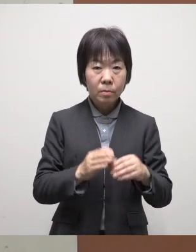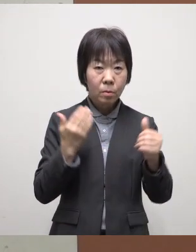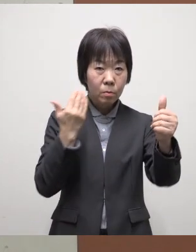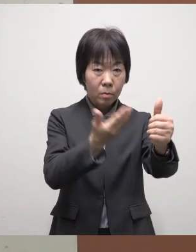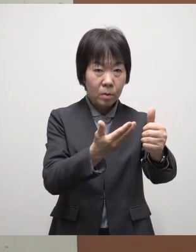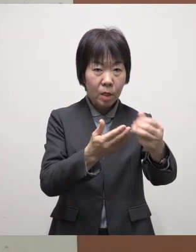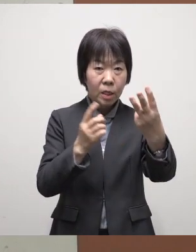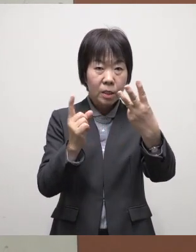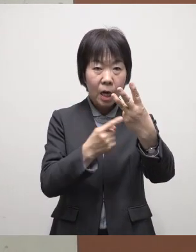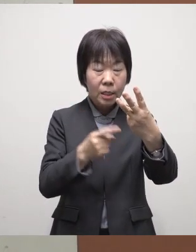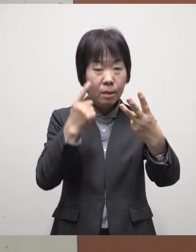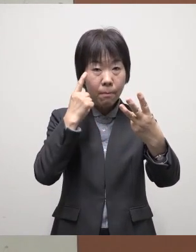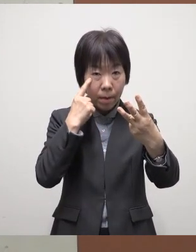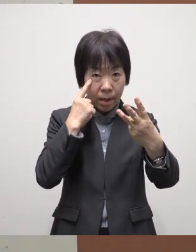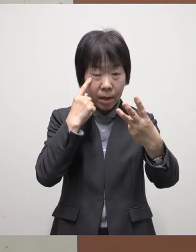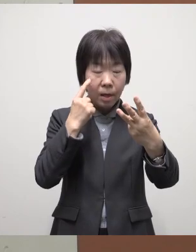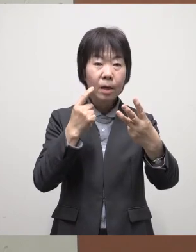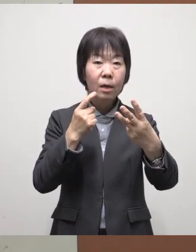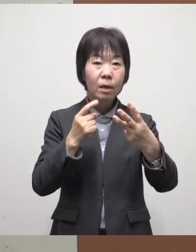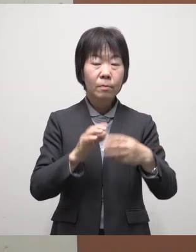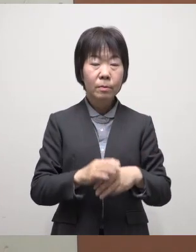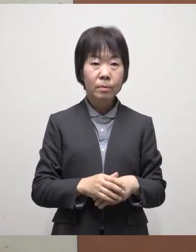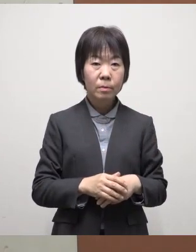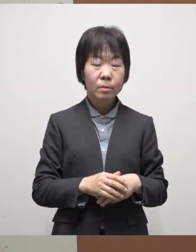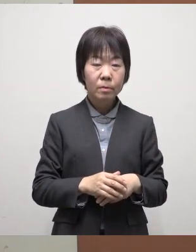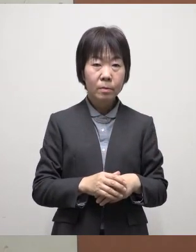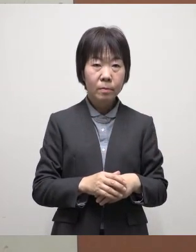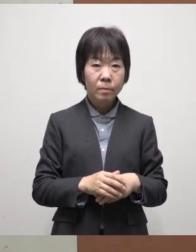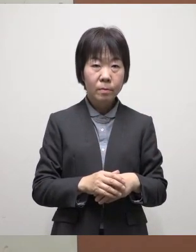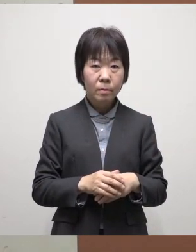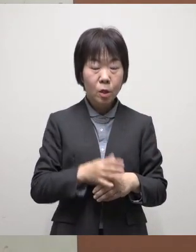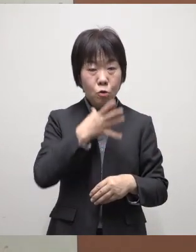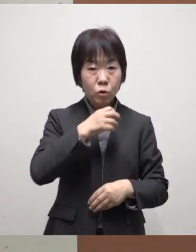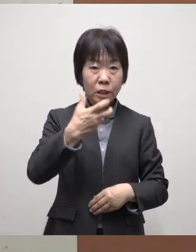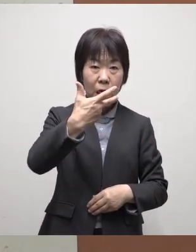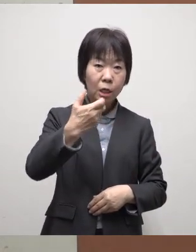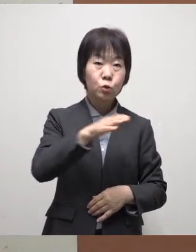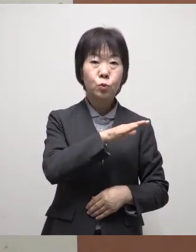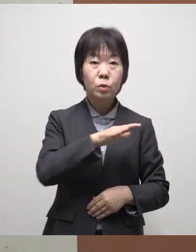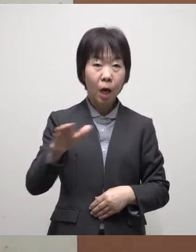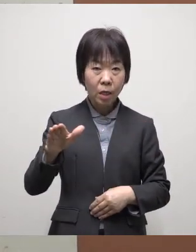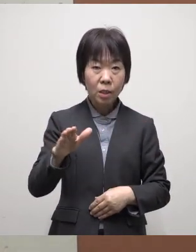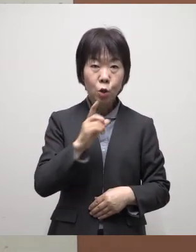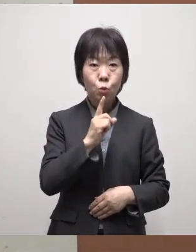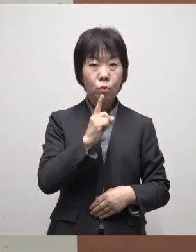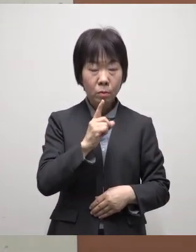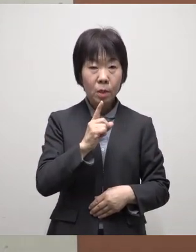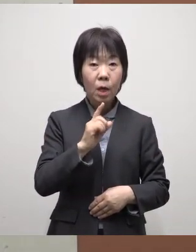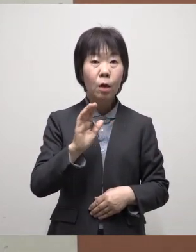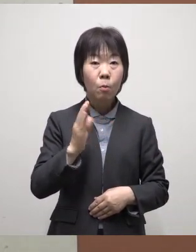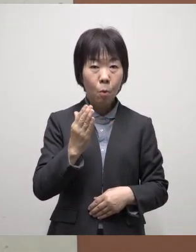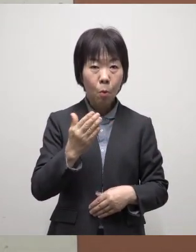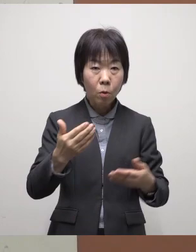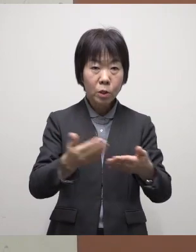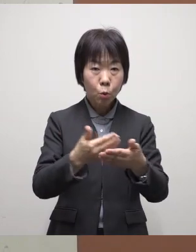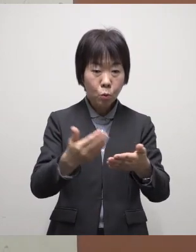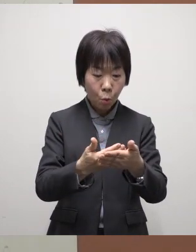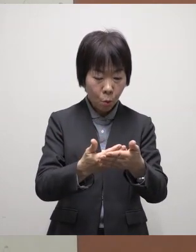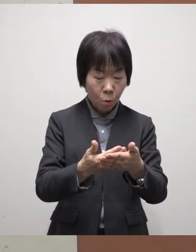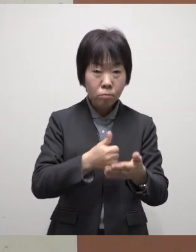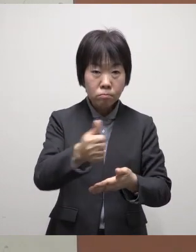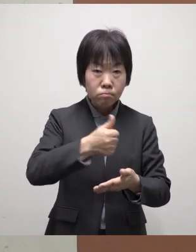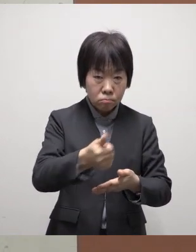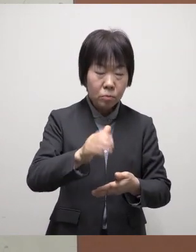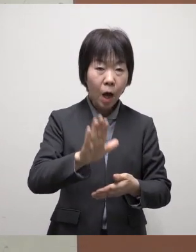一点3例目の方な配布か年代は70代という事ですが出勤となってます